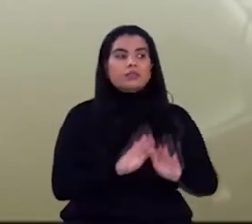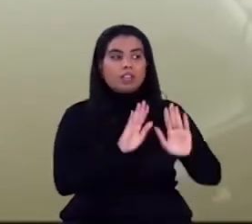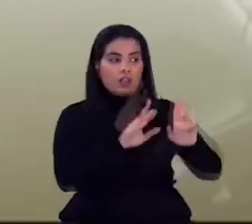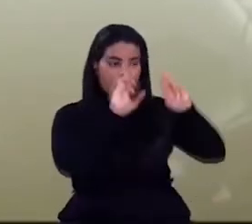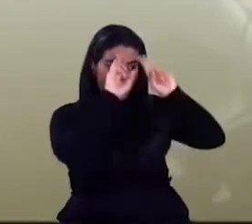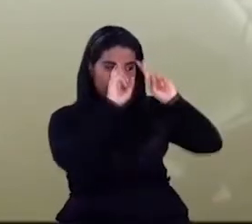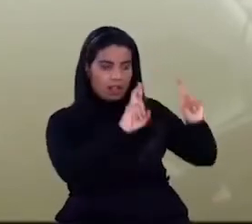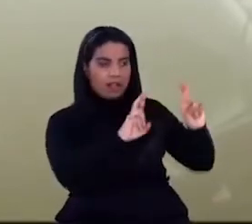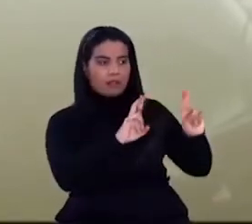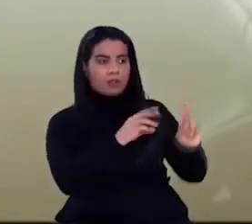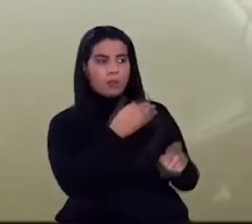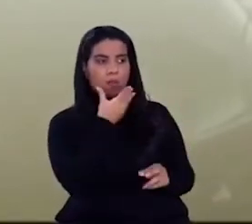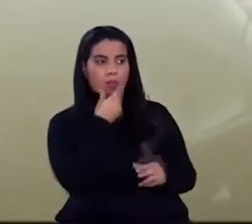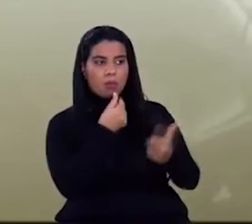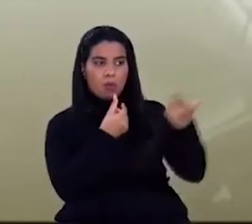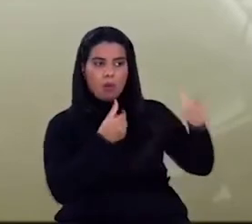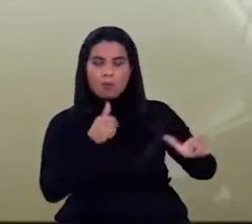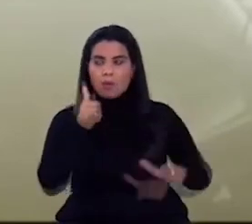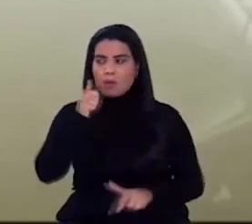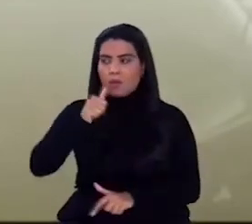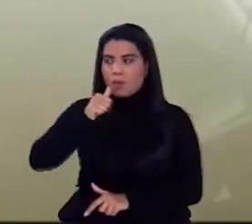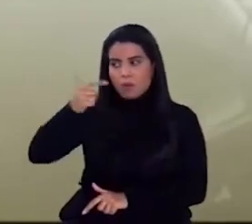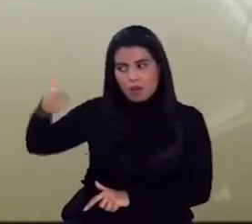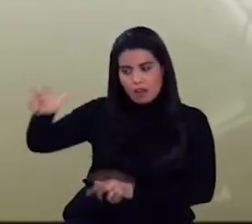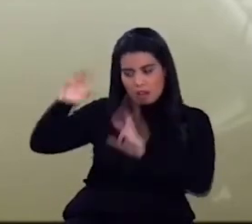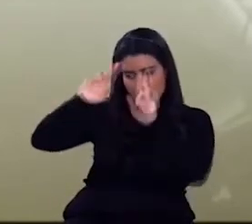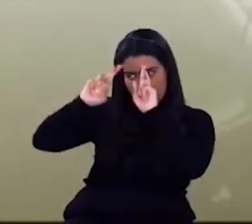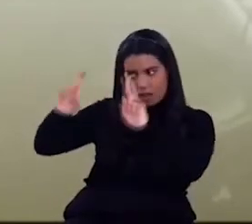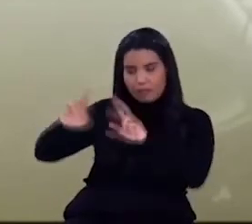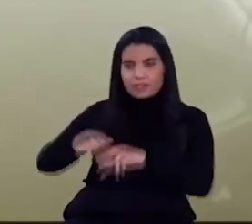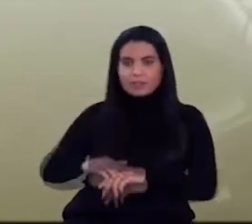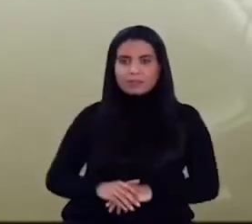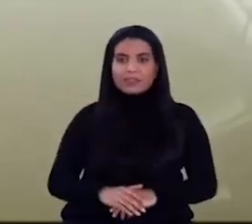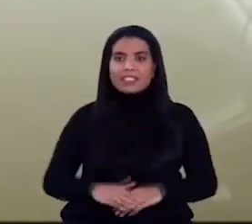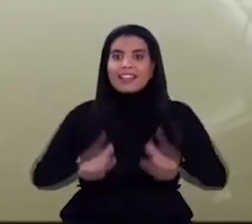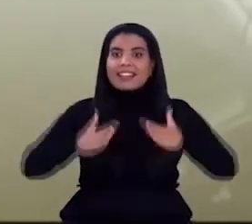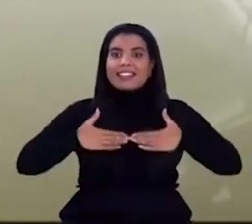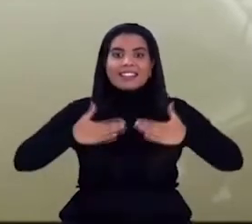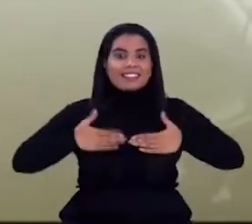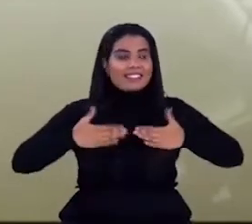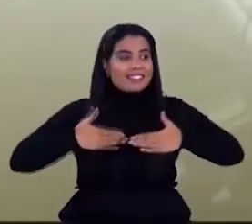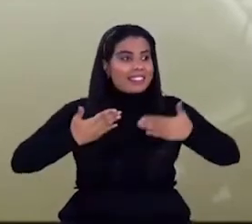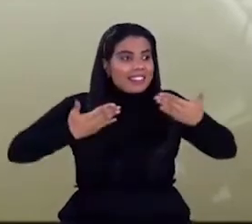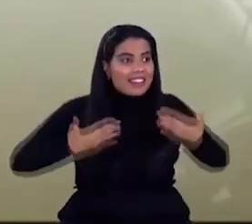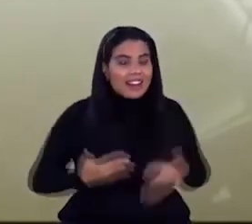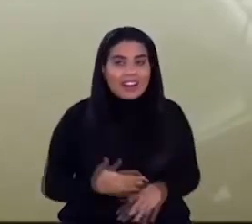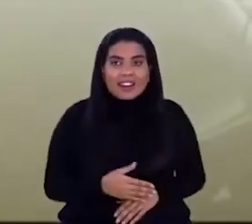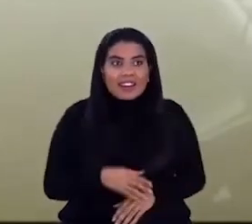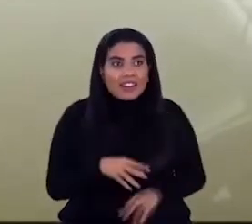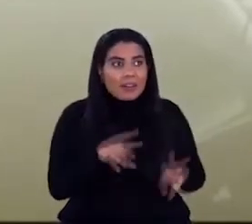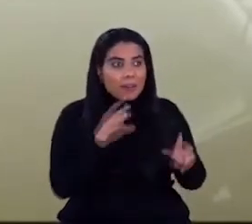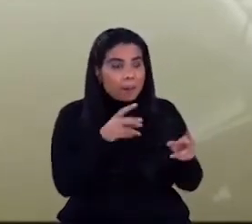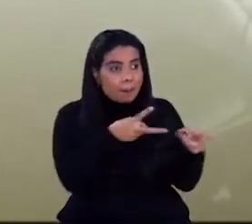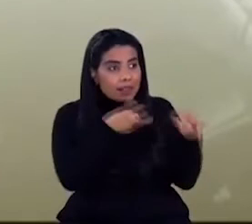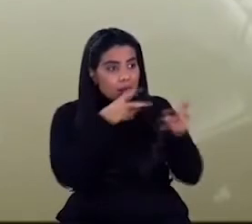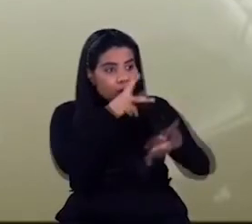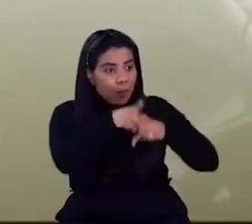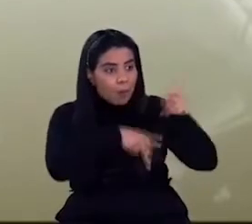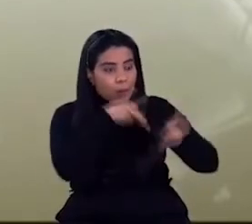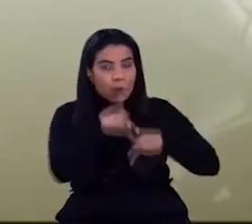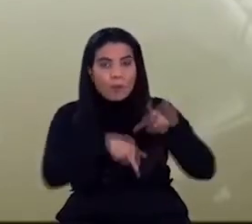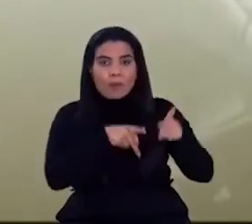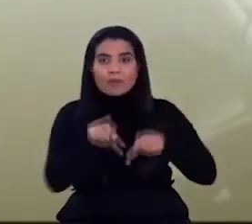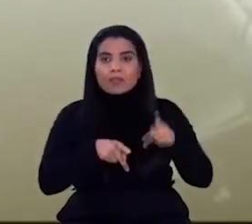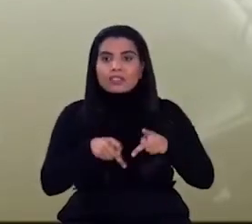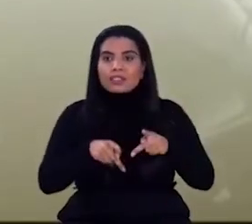opposé avec une distance respectable avec respect et prudence je me réjouis c'est quand le peuple donné leur témoignage au sujet des réponses aux prières que nous